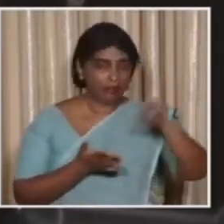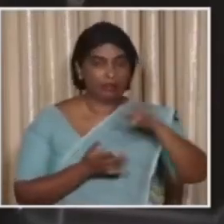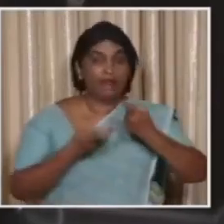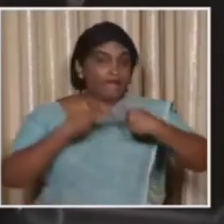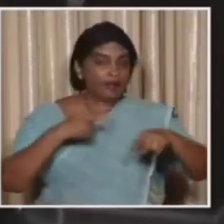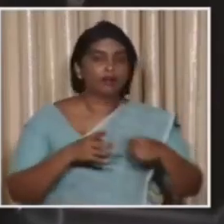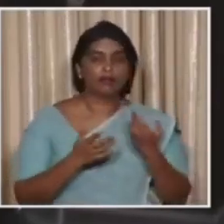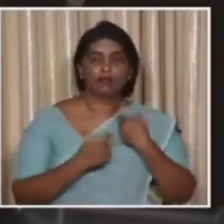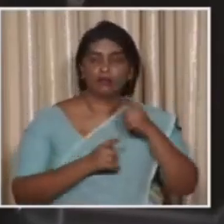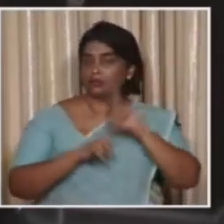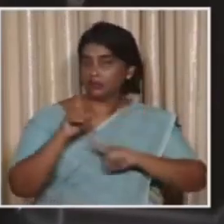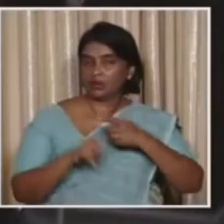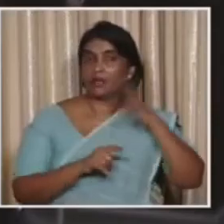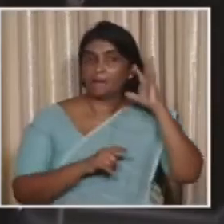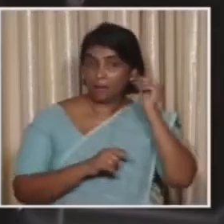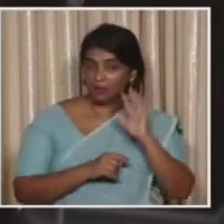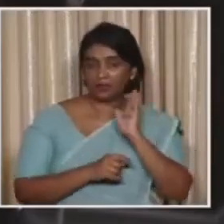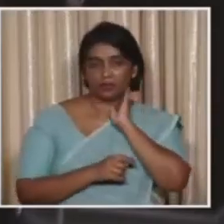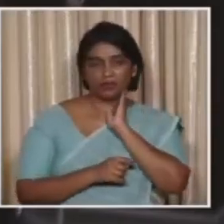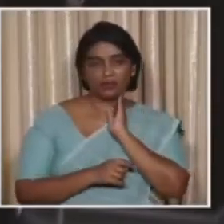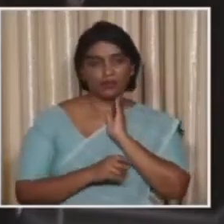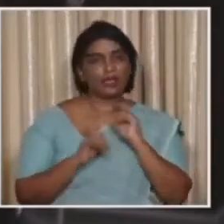ඒ අයතරින් අපේ සාකච්ඡාවල ප්‍රතිඵලයක් හැටියට